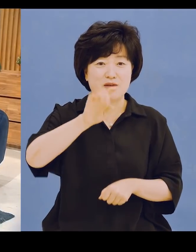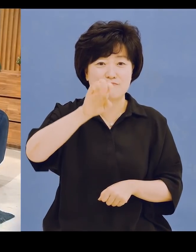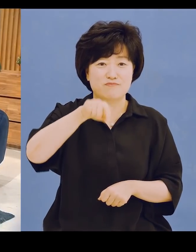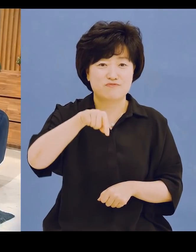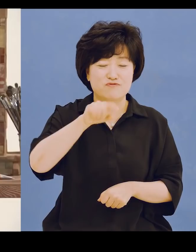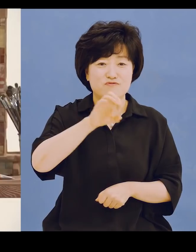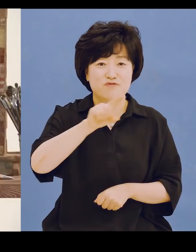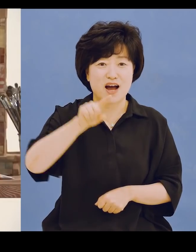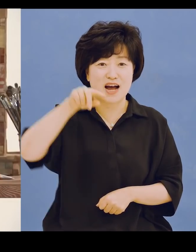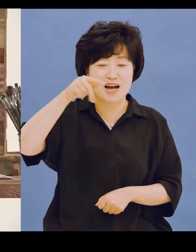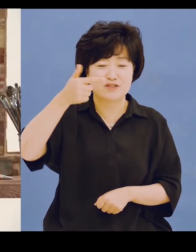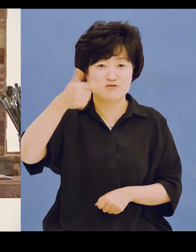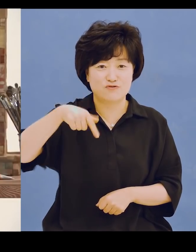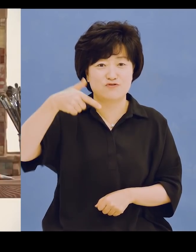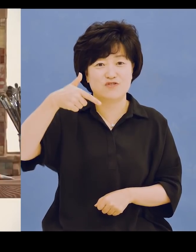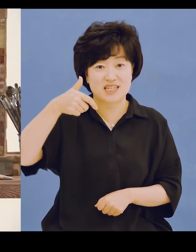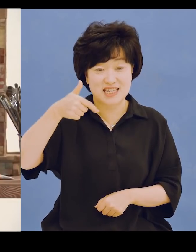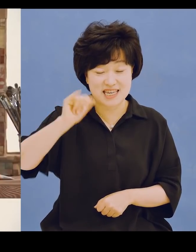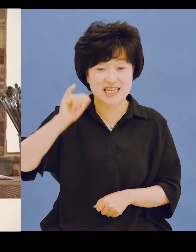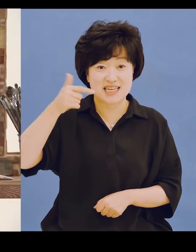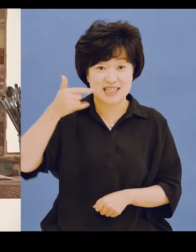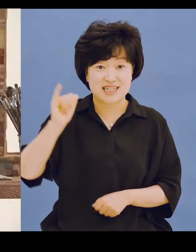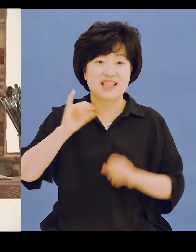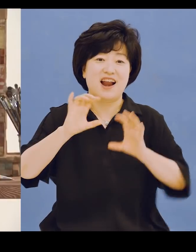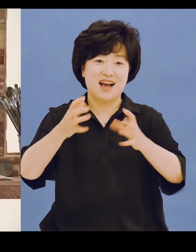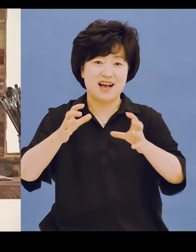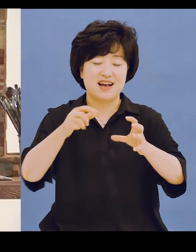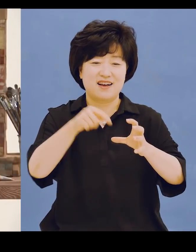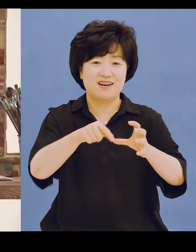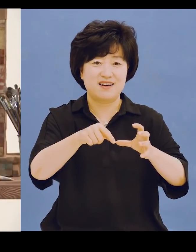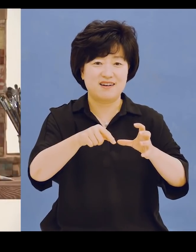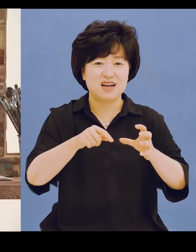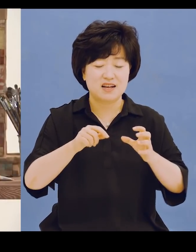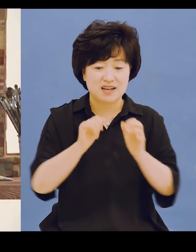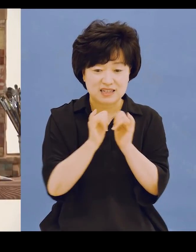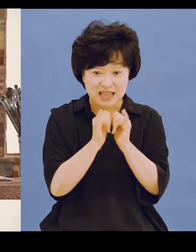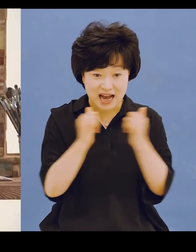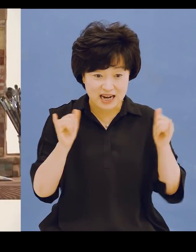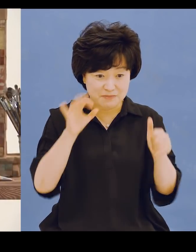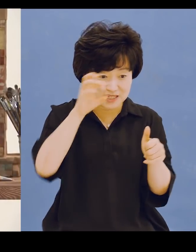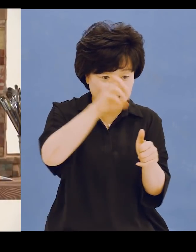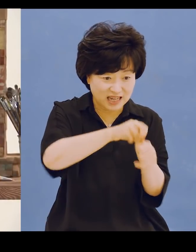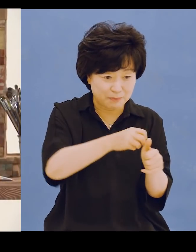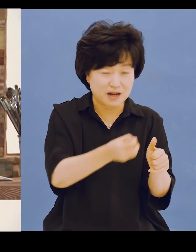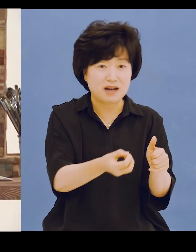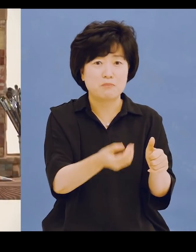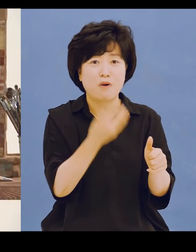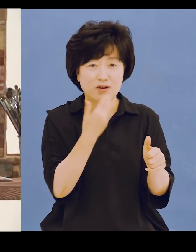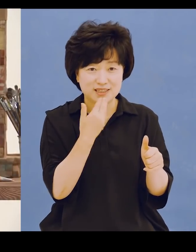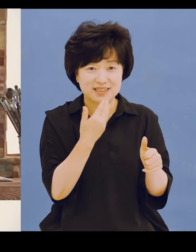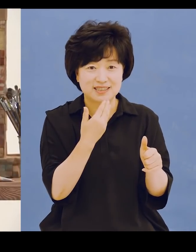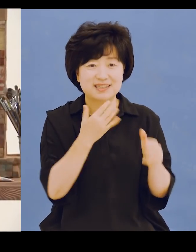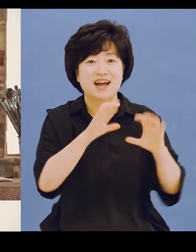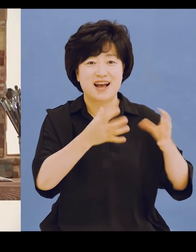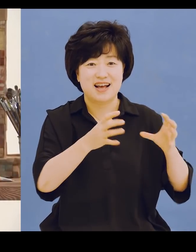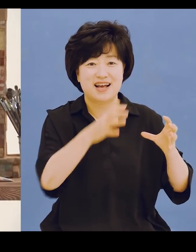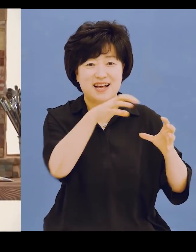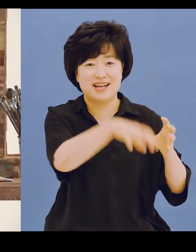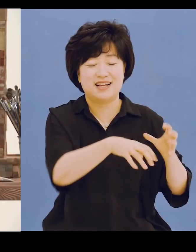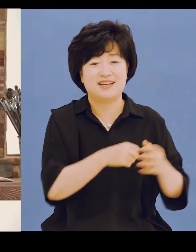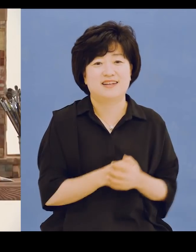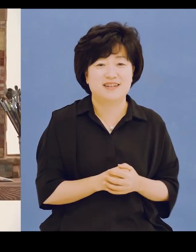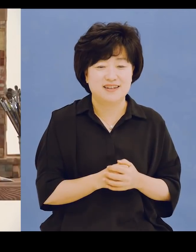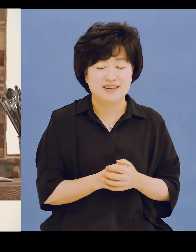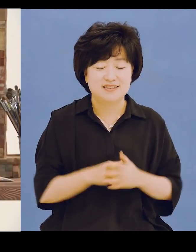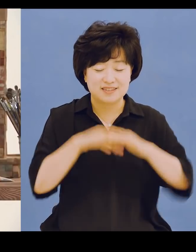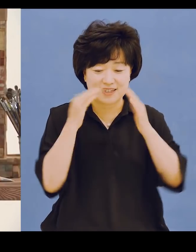네. 본인의 가짜를 벗고 비로소 진짜가 되었다는 고백을 하시는 분이신데요. 네. 그 때문에 물질도 내려놓으시고